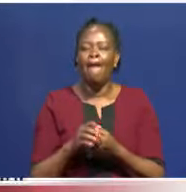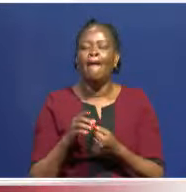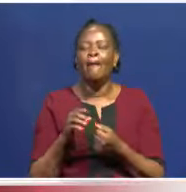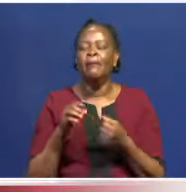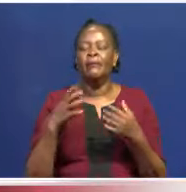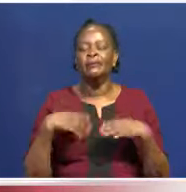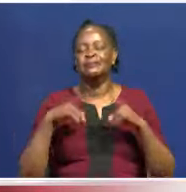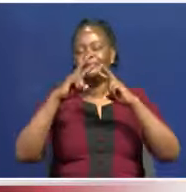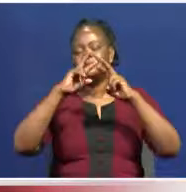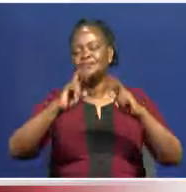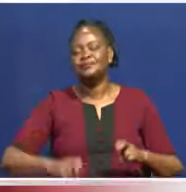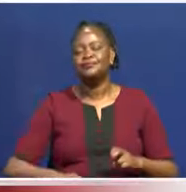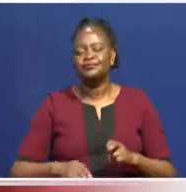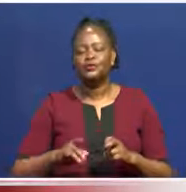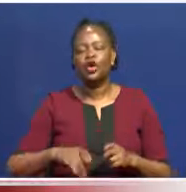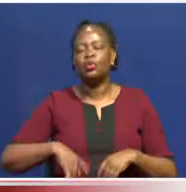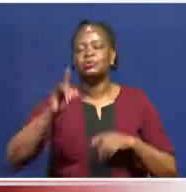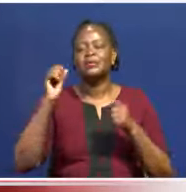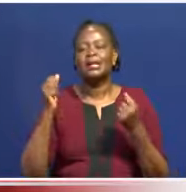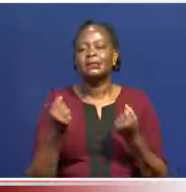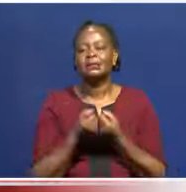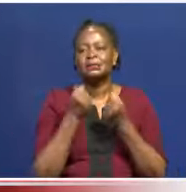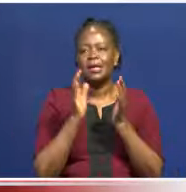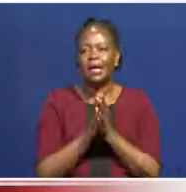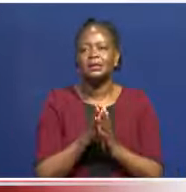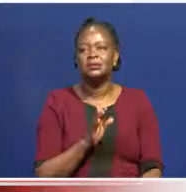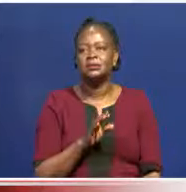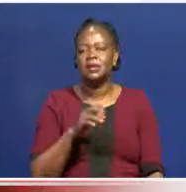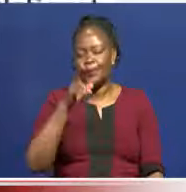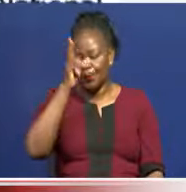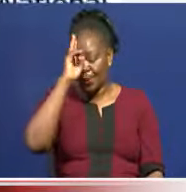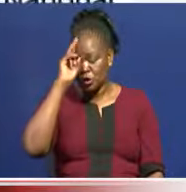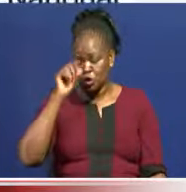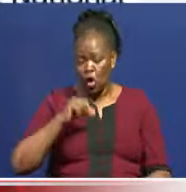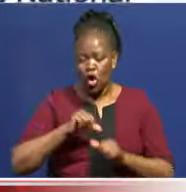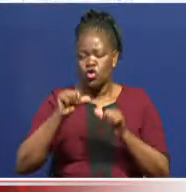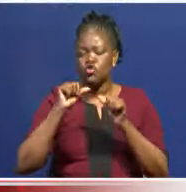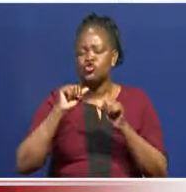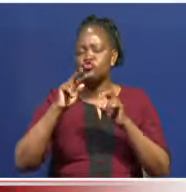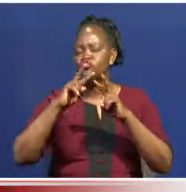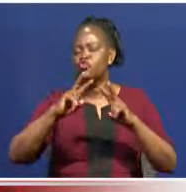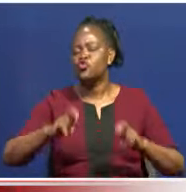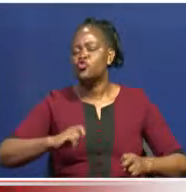ndege AAID na polisi unaendelea